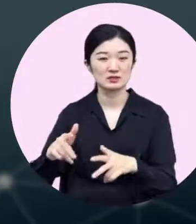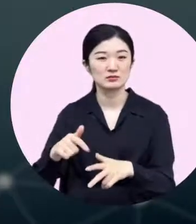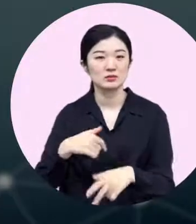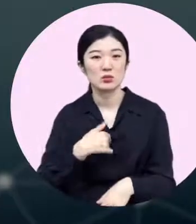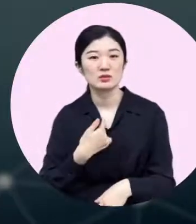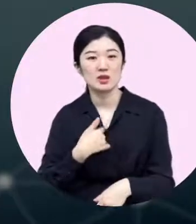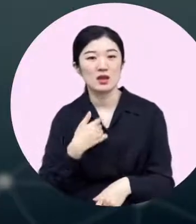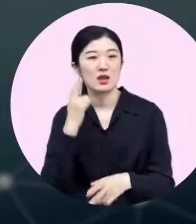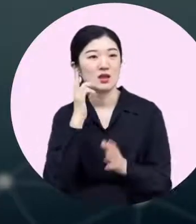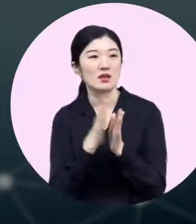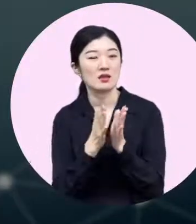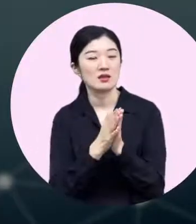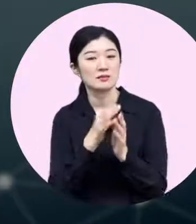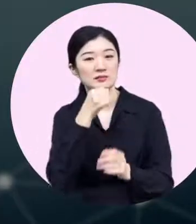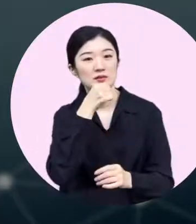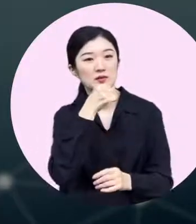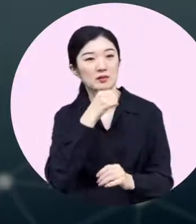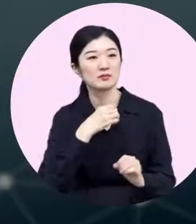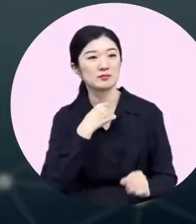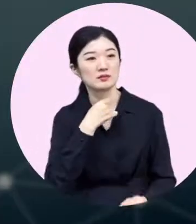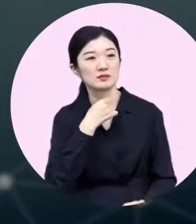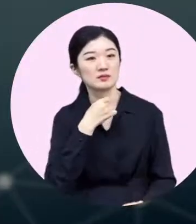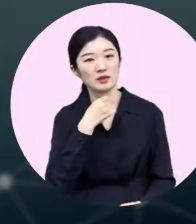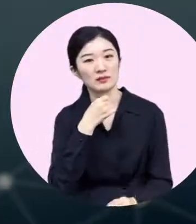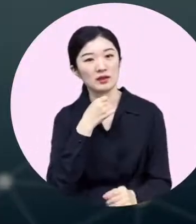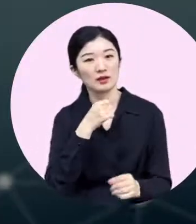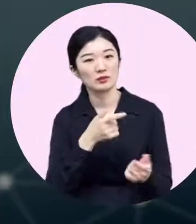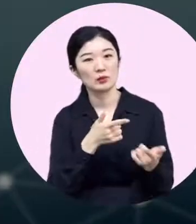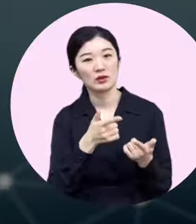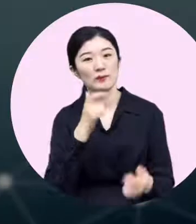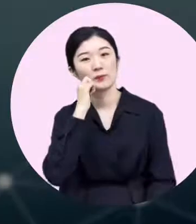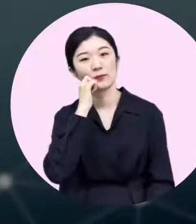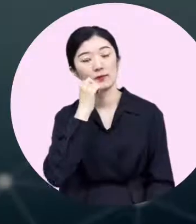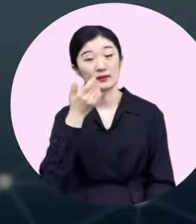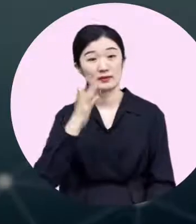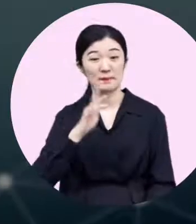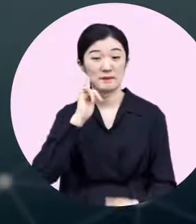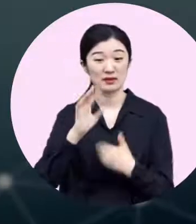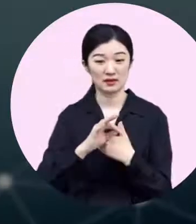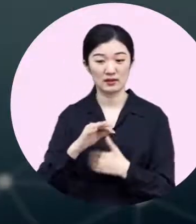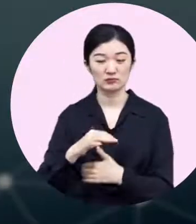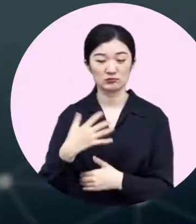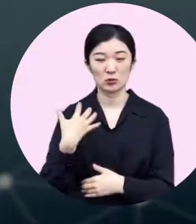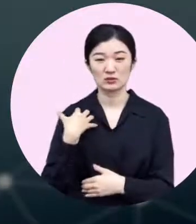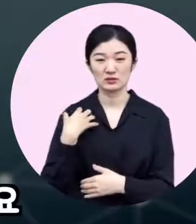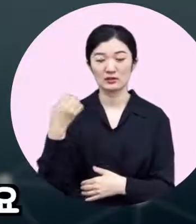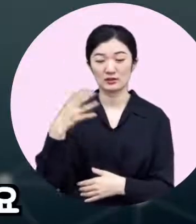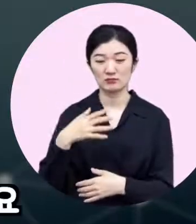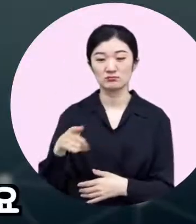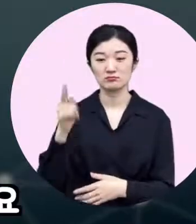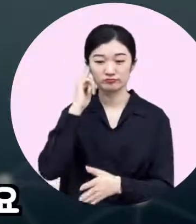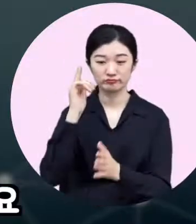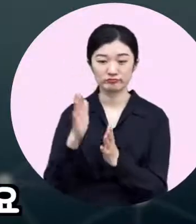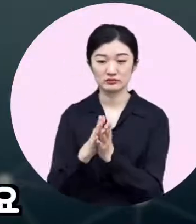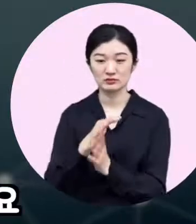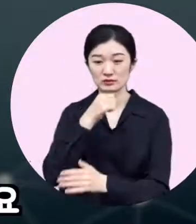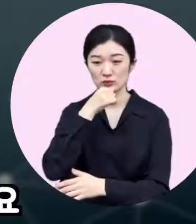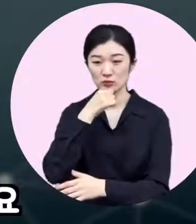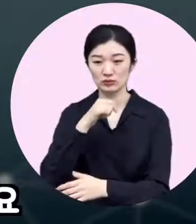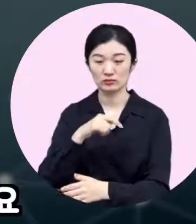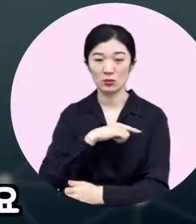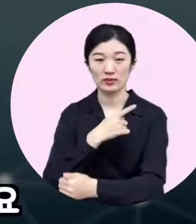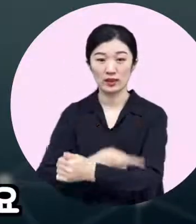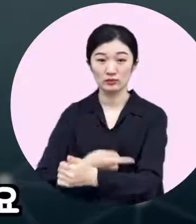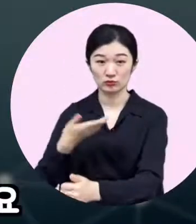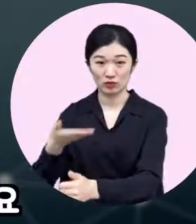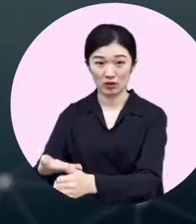못하지만 만약에 그 설정이 안 돼 있을 경우 음소거 해제를 했다. 그러시면 여러분들이 호스트기 때문에 아래에 보시면 모두